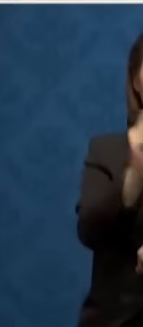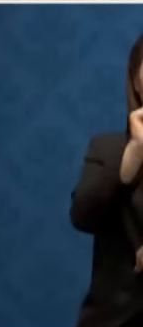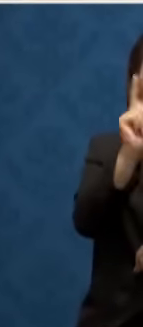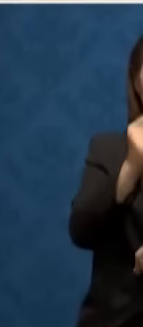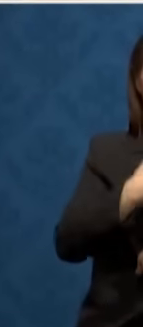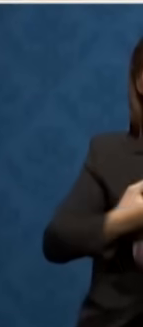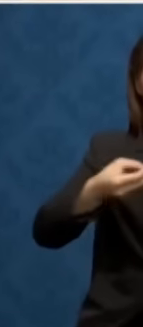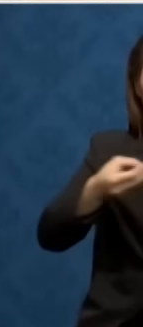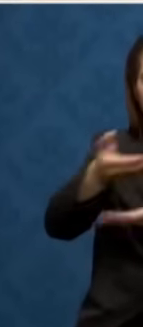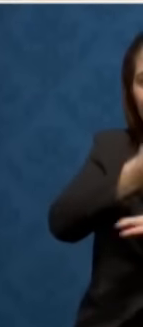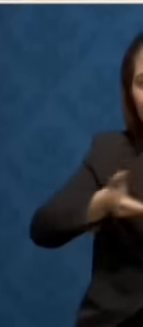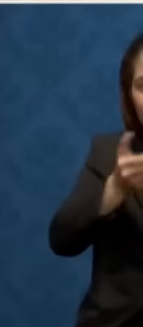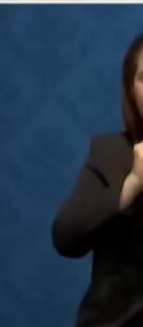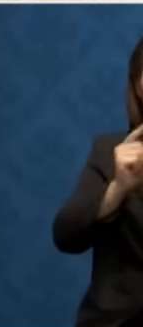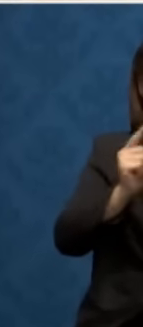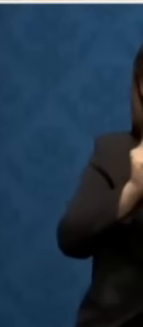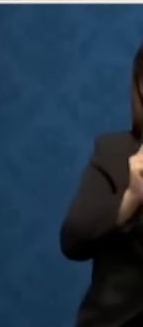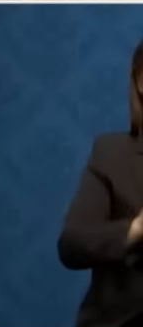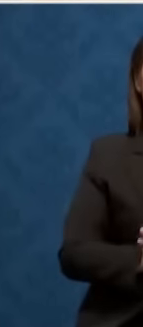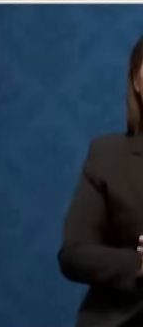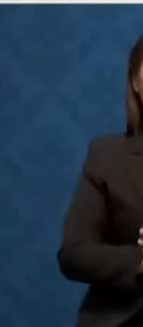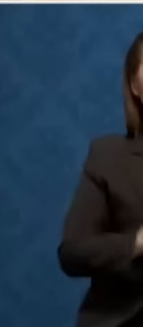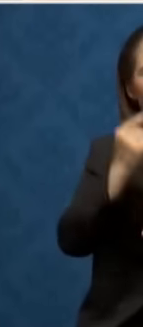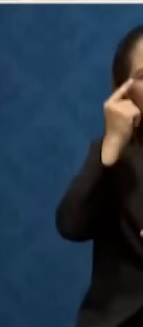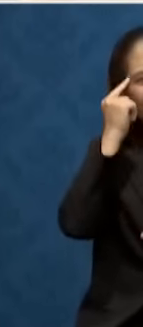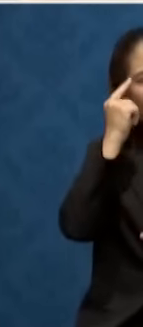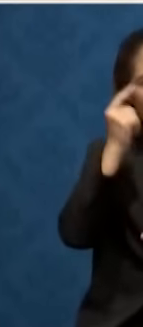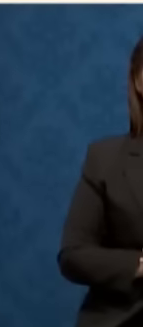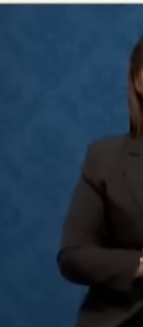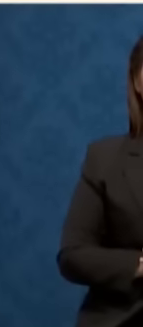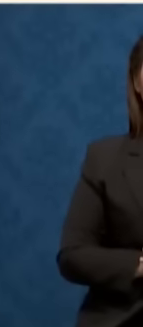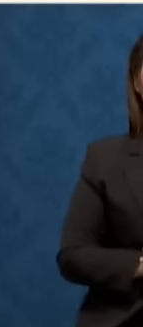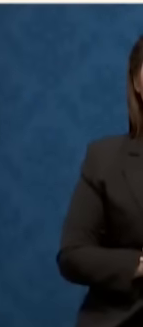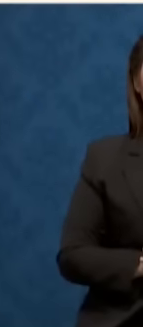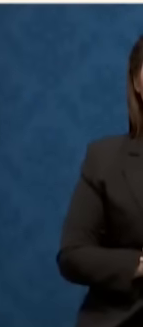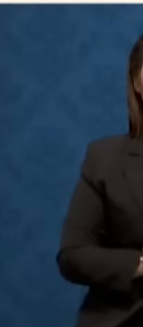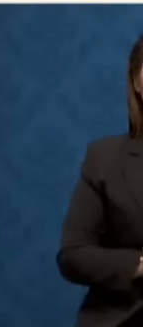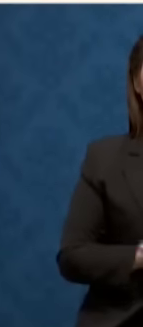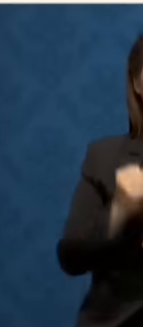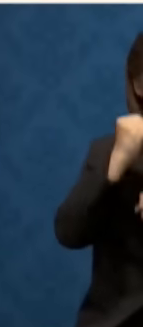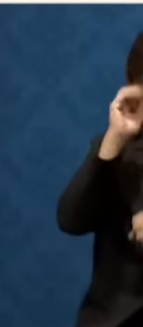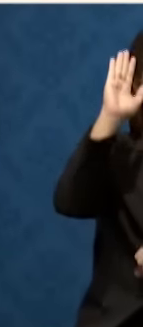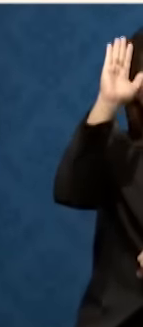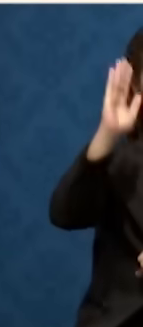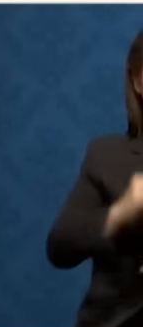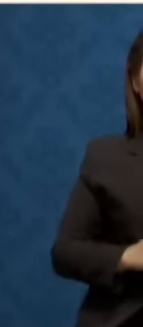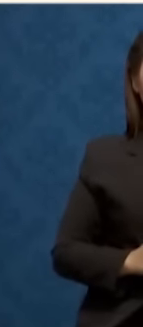หารือเมื่อวานเป็นแค่เพียงการหารือครับไม่ได้มีข้อสรุปอะไร ขอประท้วงครับท่านประธานครับ